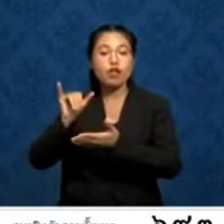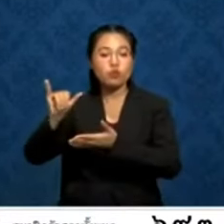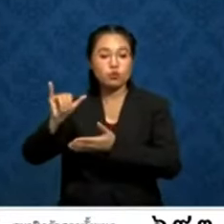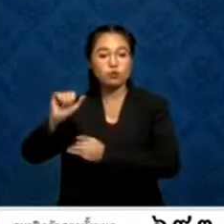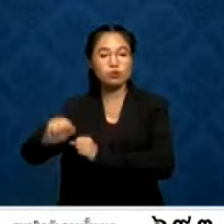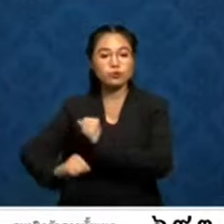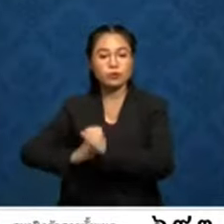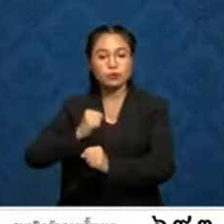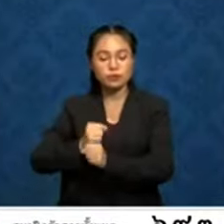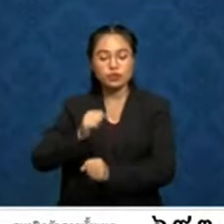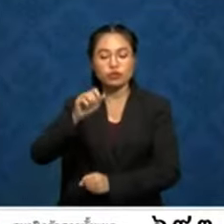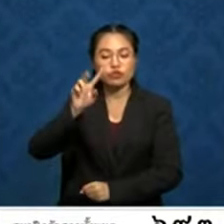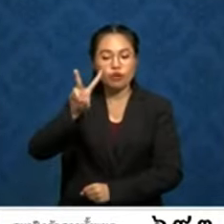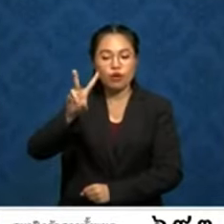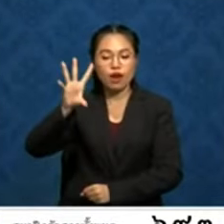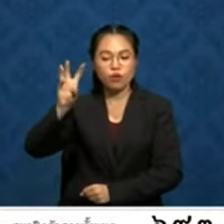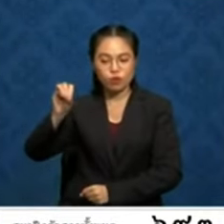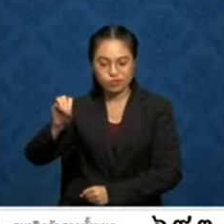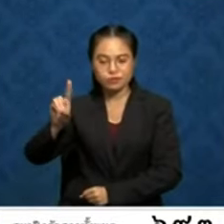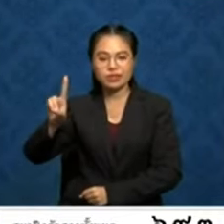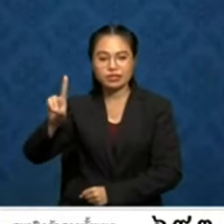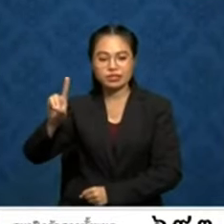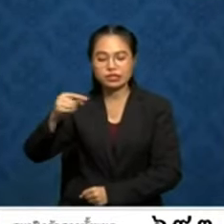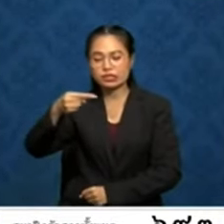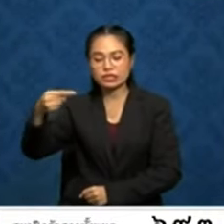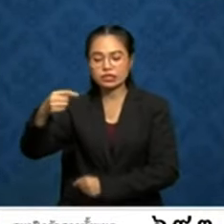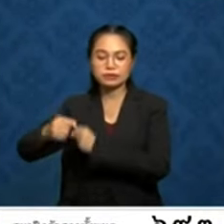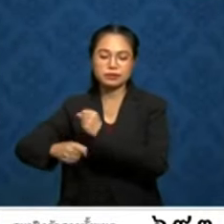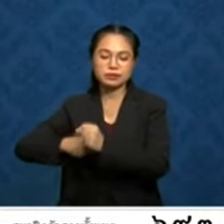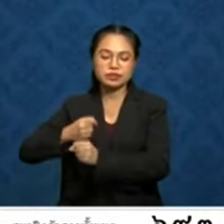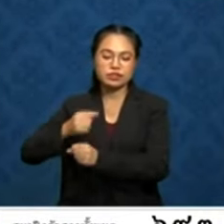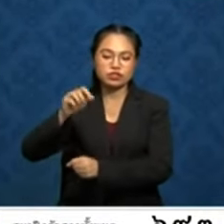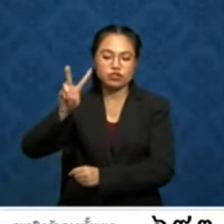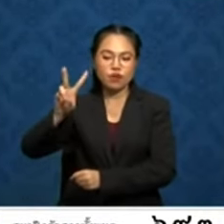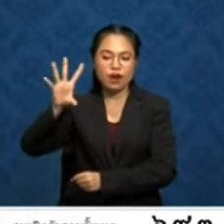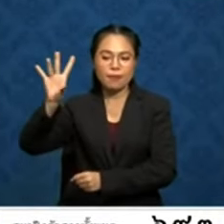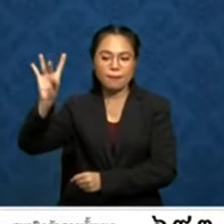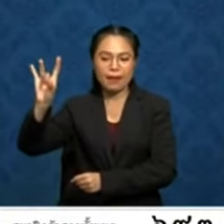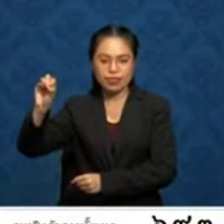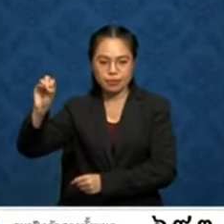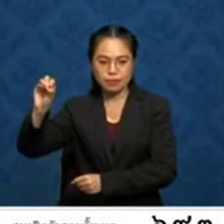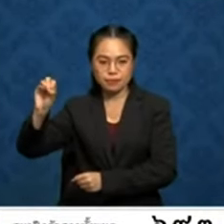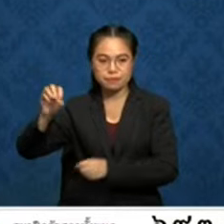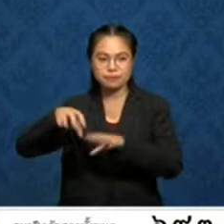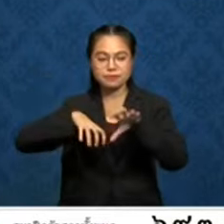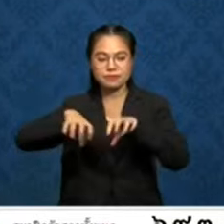ช2561ถึง2580เรียบร้อยแล้ว